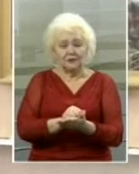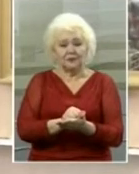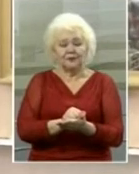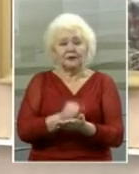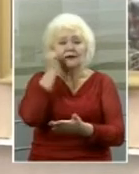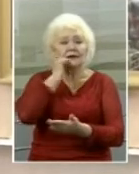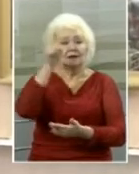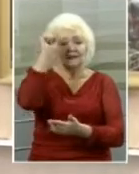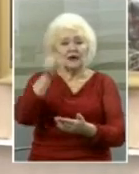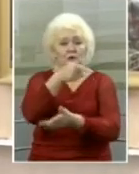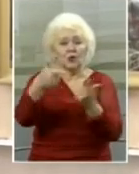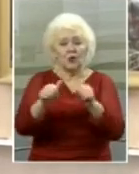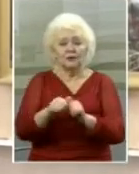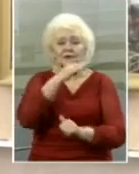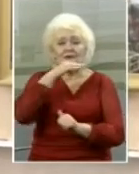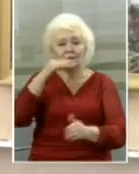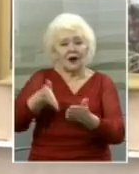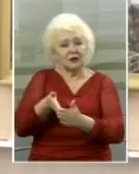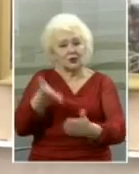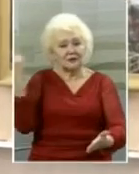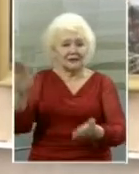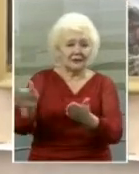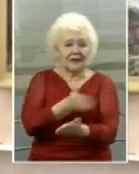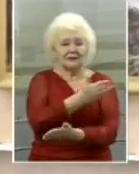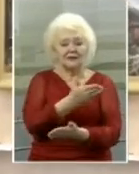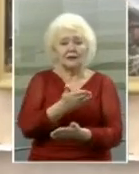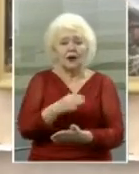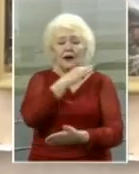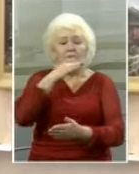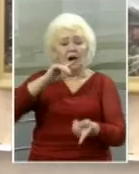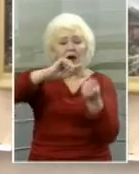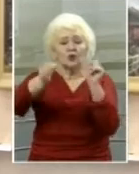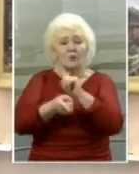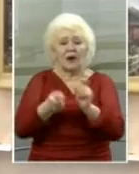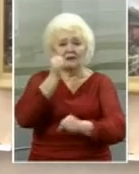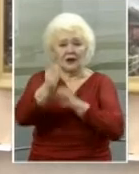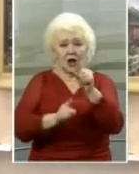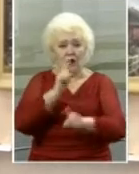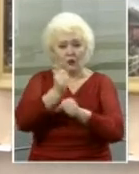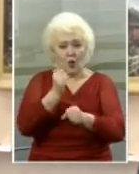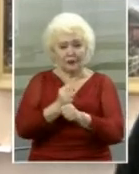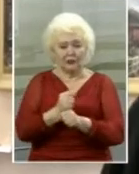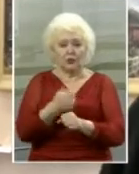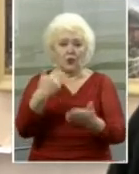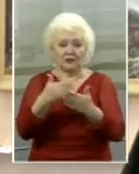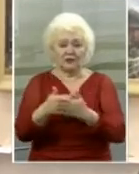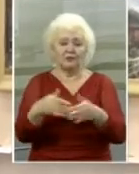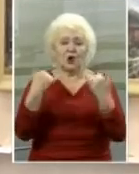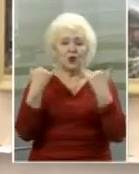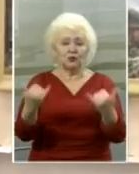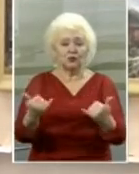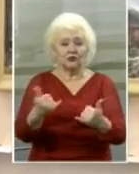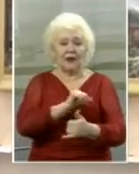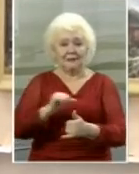псують старого міста, багато знесено, багато перероблено, нібито осучаснено,